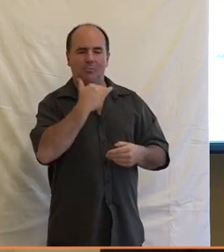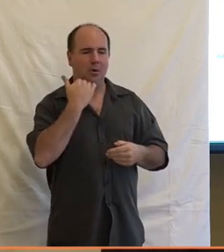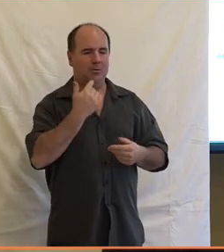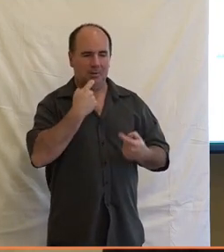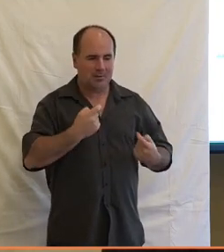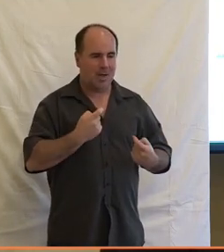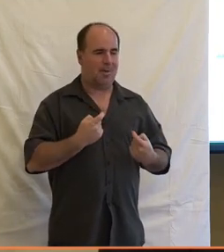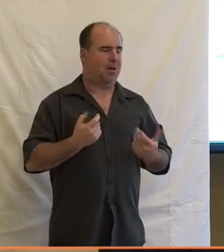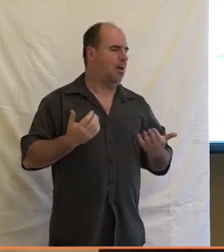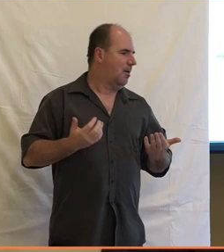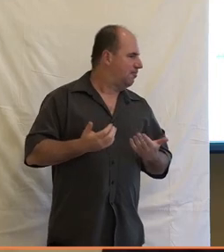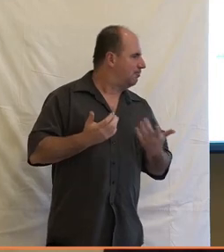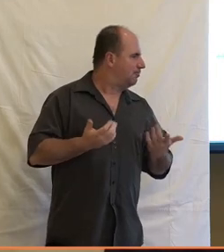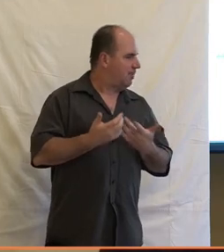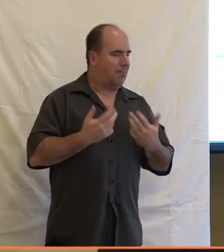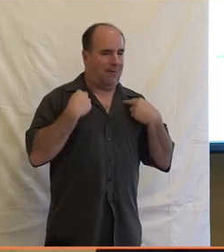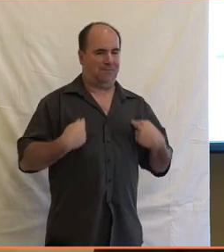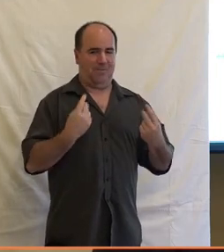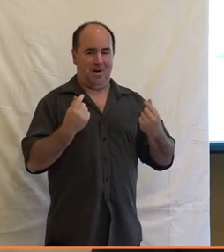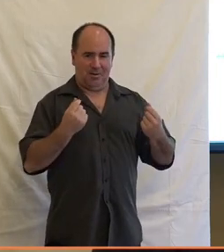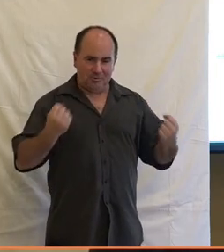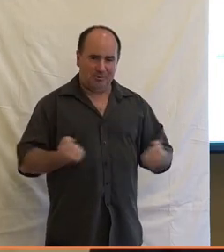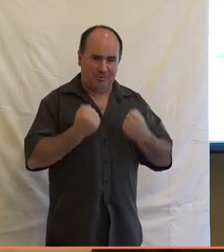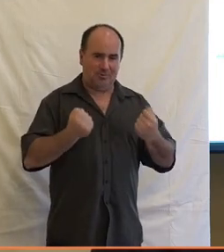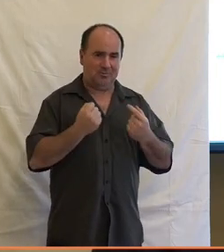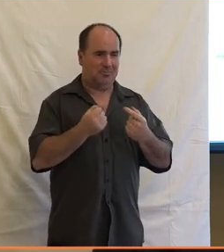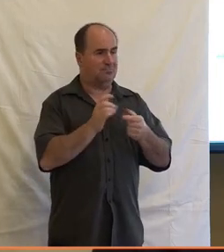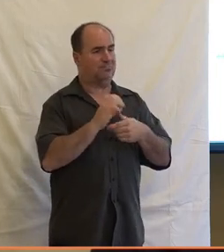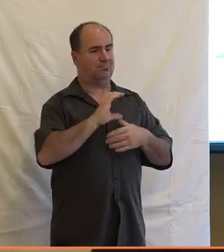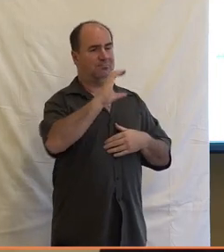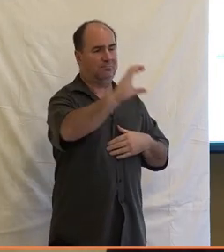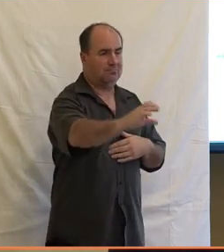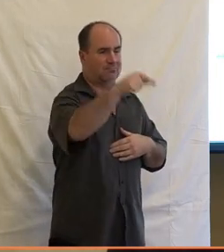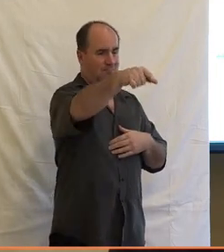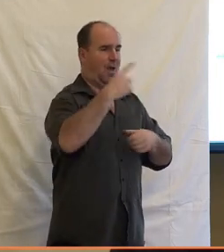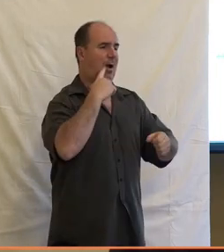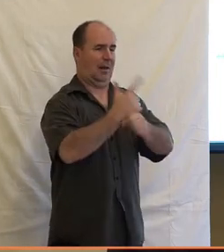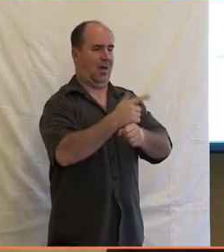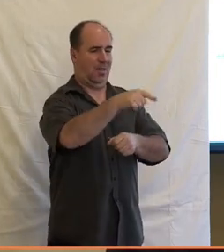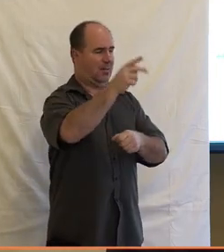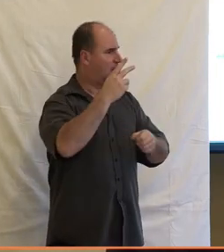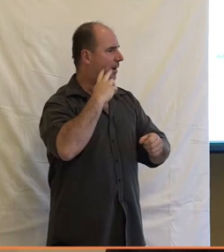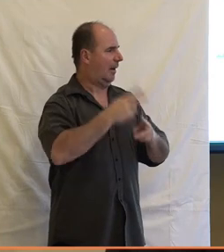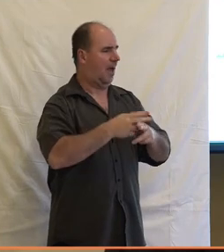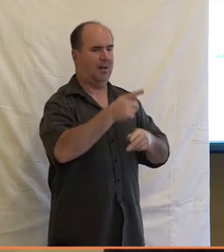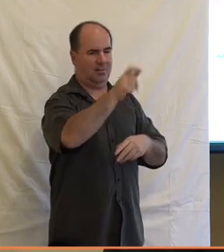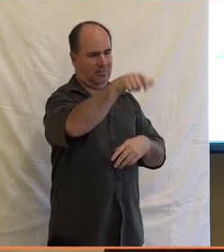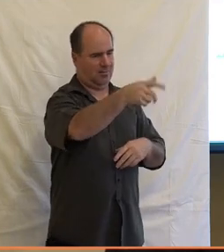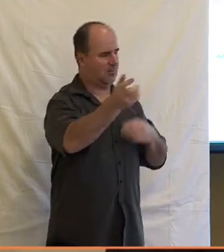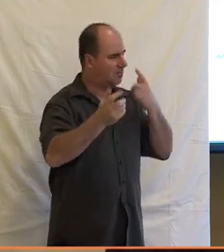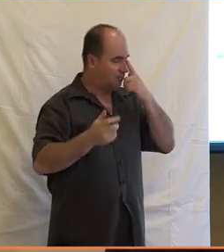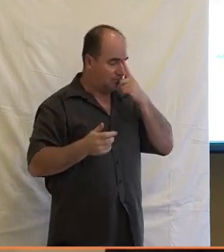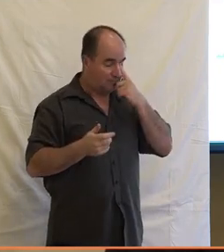finanční zátěž na ty, kdo mají být jako příjemci takové aktivity. Zase příklad ty, třeba tady ty naše vzdělávací